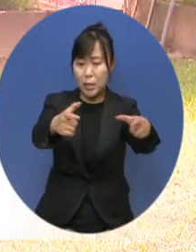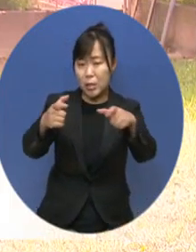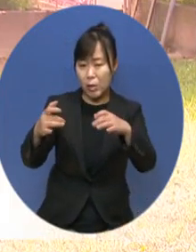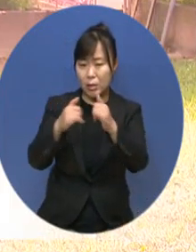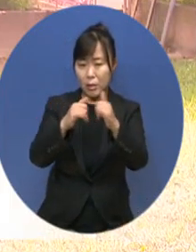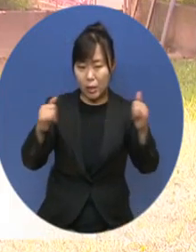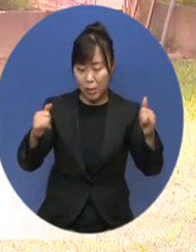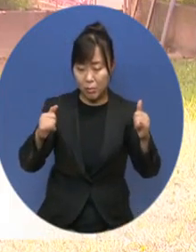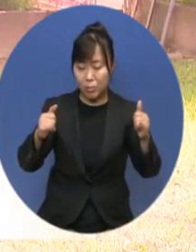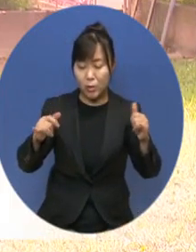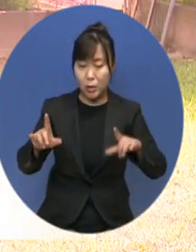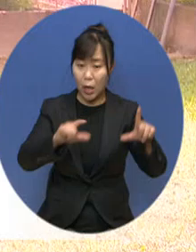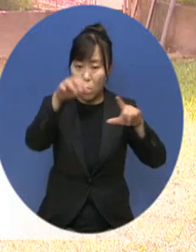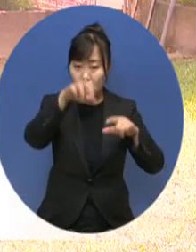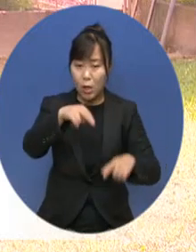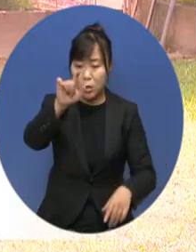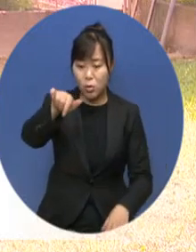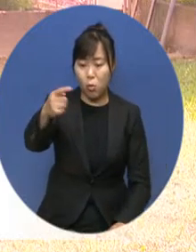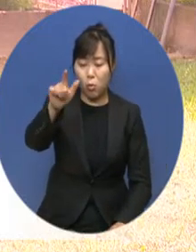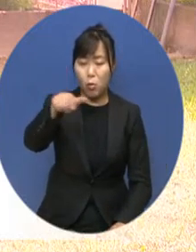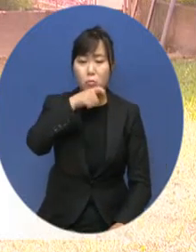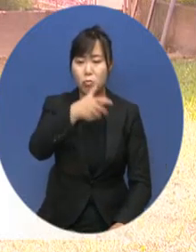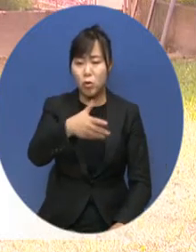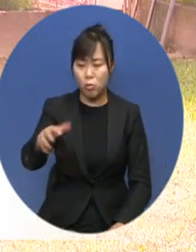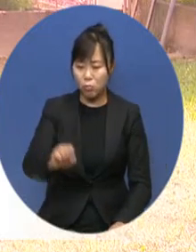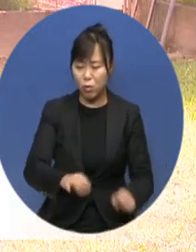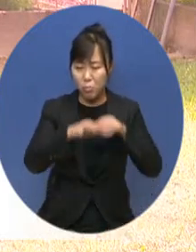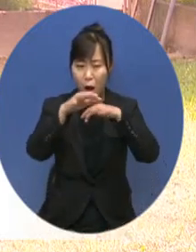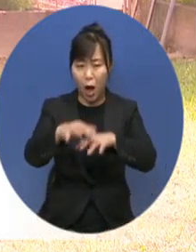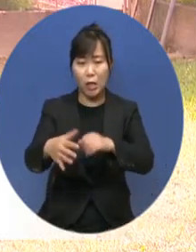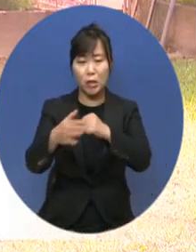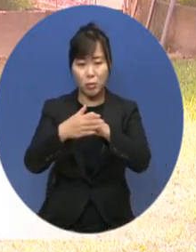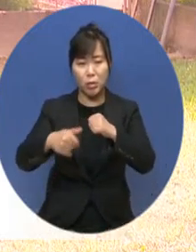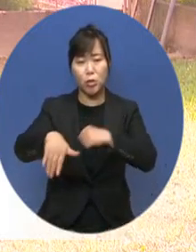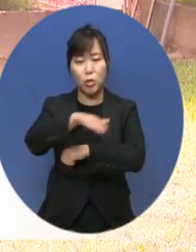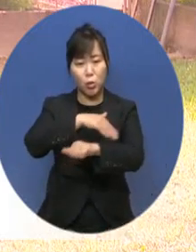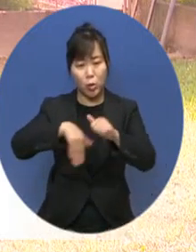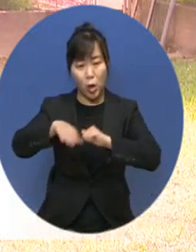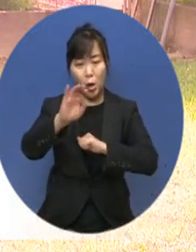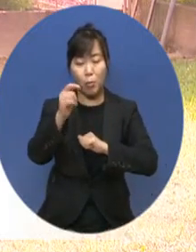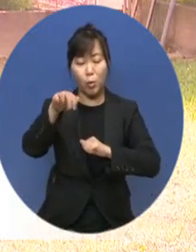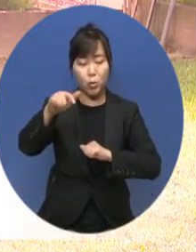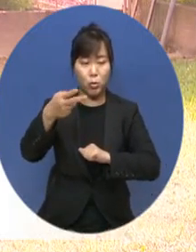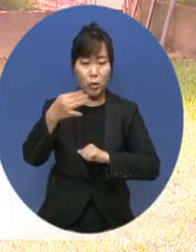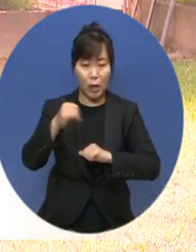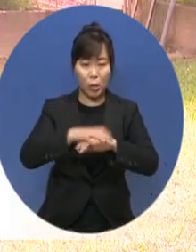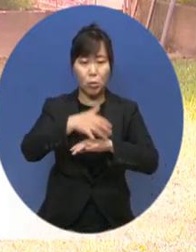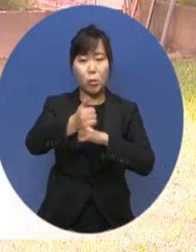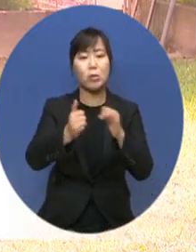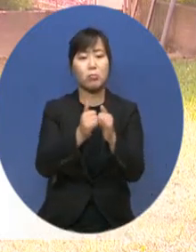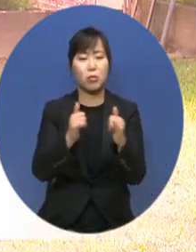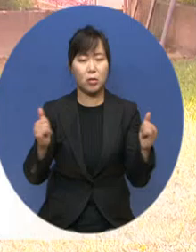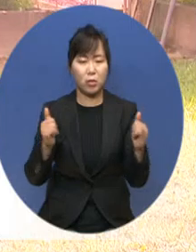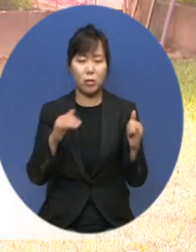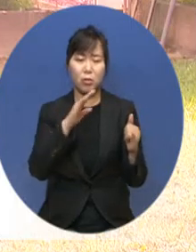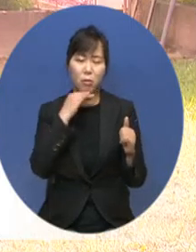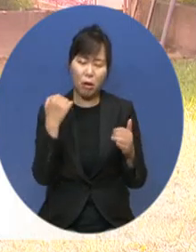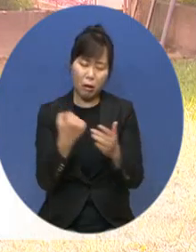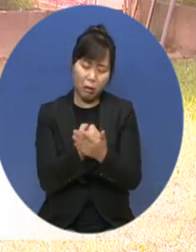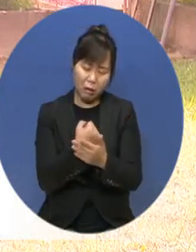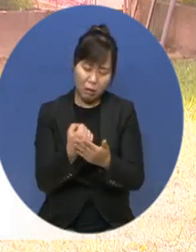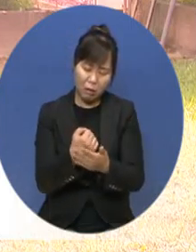이 지역 주변에 석곡천이 이렇게 터져가지고 이 보촌 일대가 이렇게 농사를 짓고 계신 분들